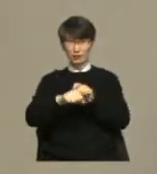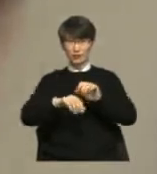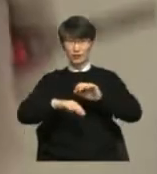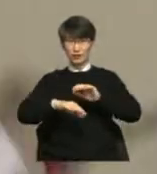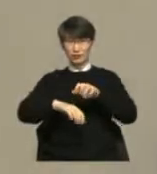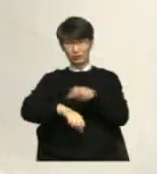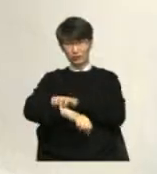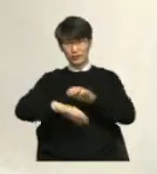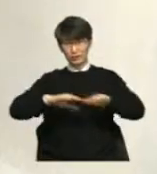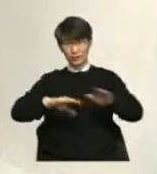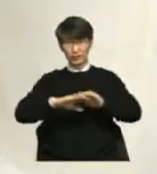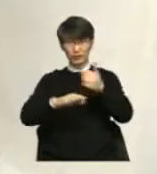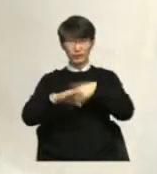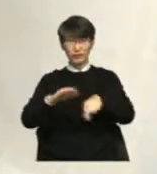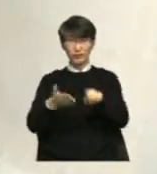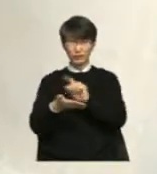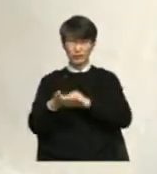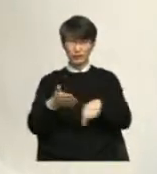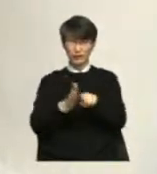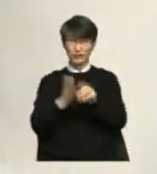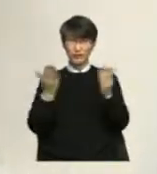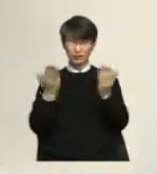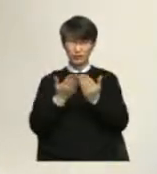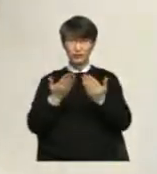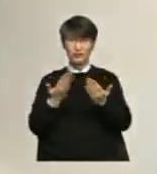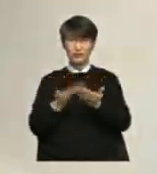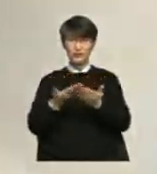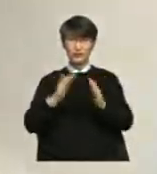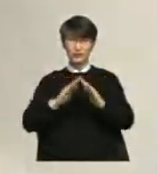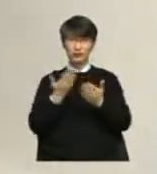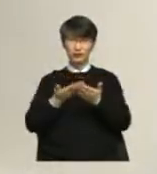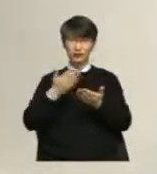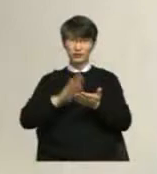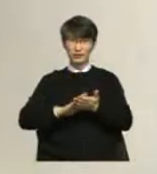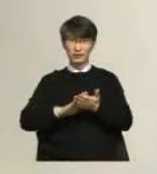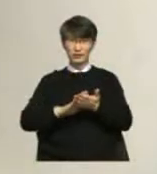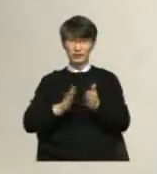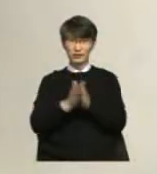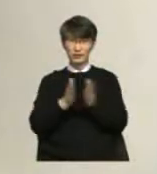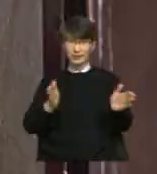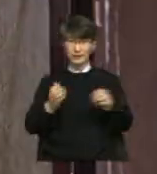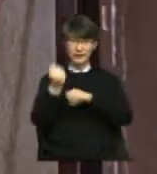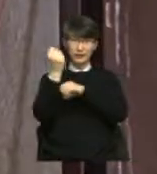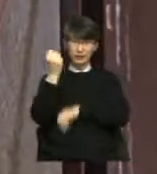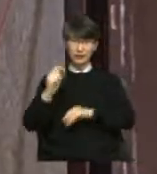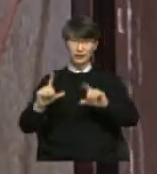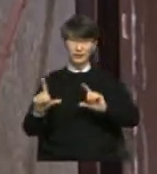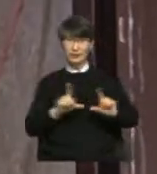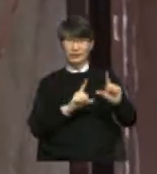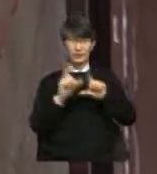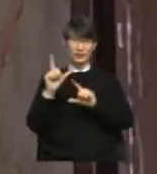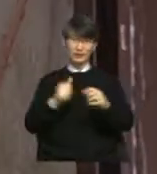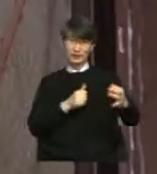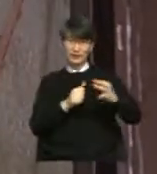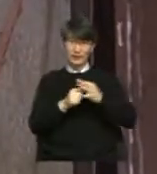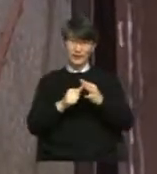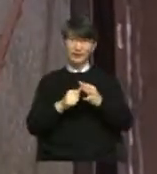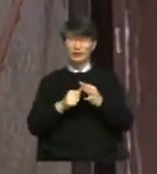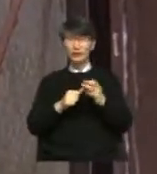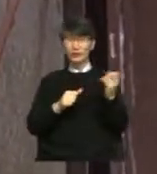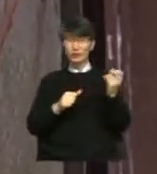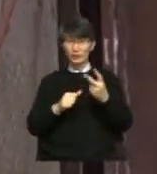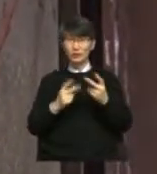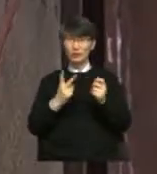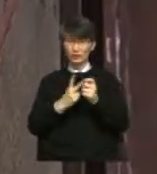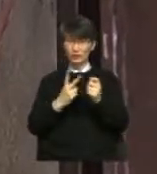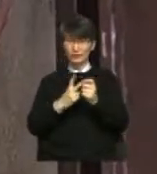위해 장애인 맞춤형 집수리를 추진합니다. 지원 대상은 기존의 기초생활수급자나 차상위 장애인 가구뿐만